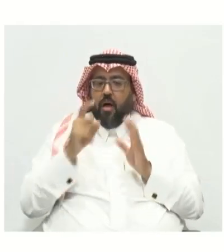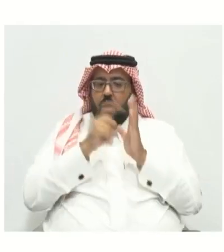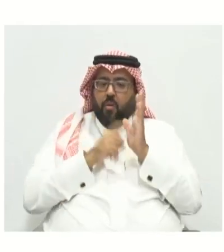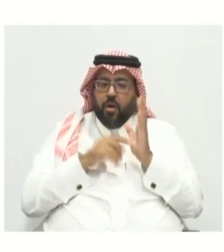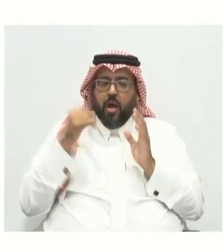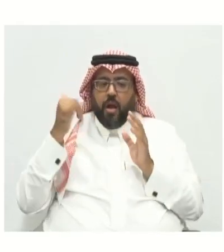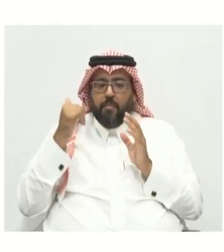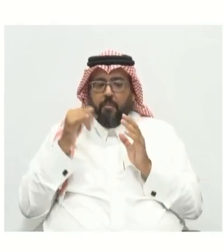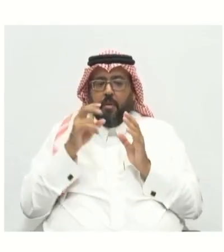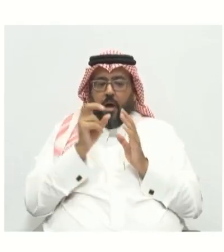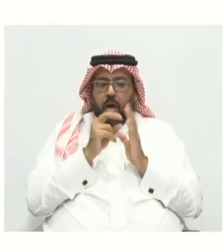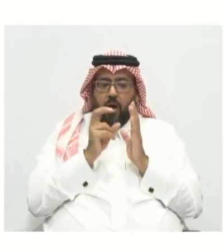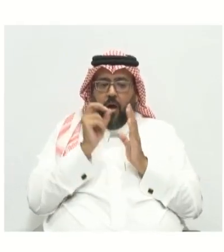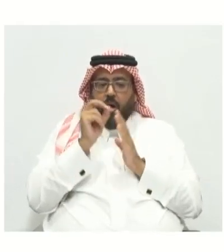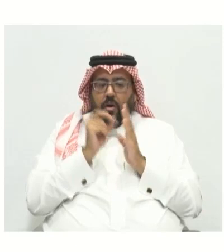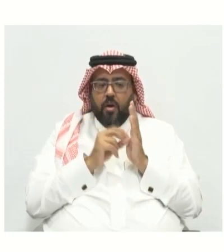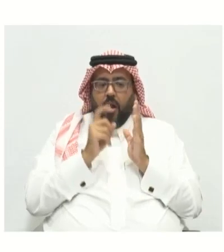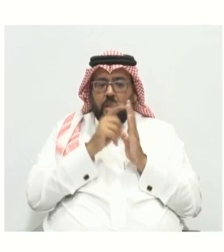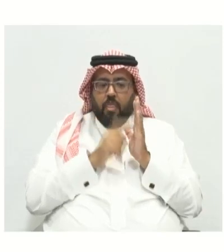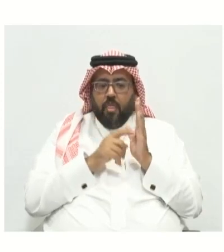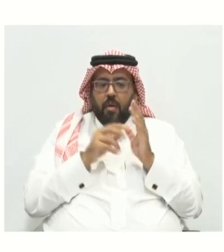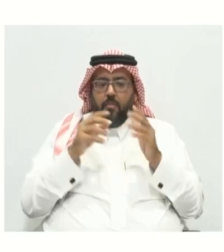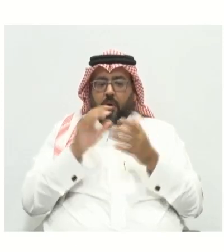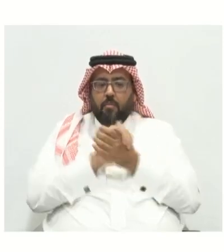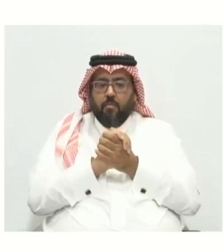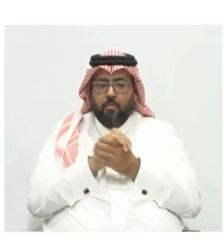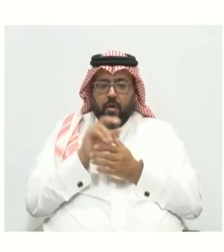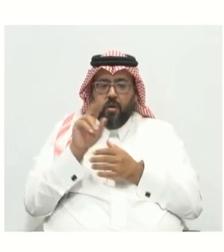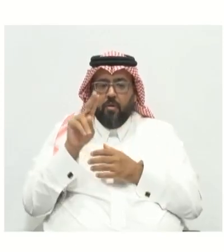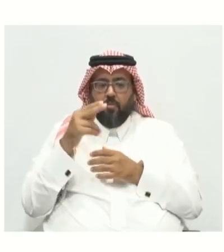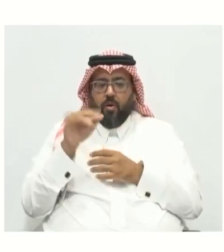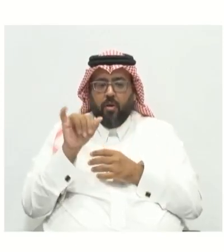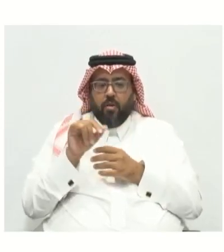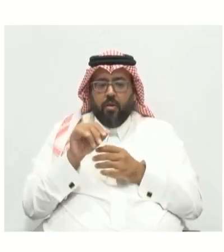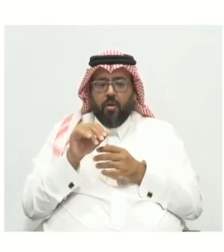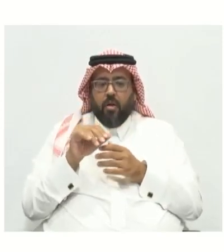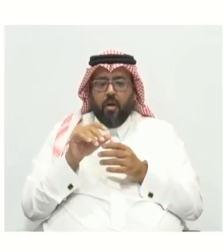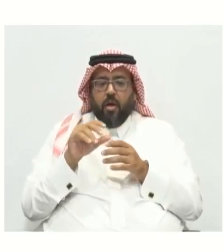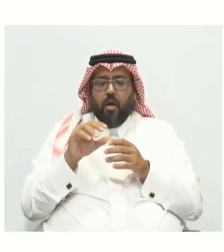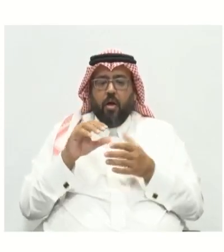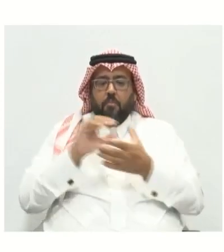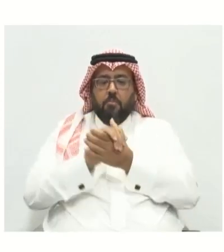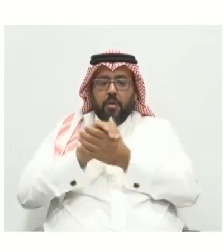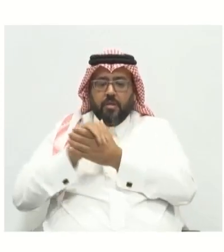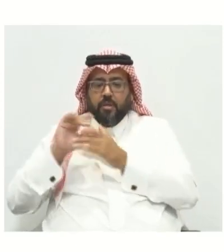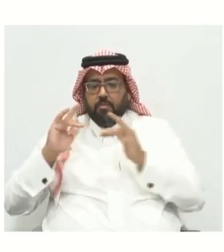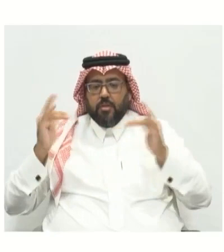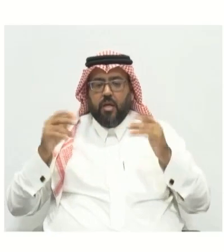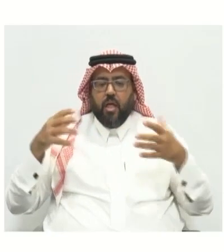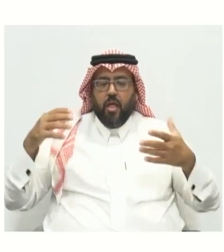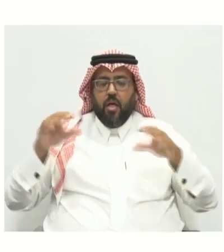العربيه باسم القانون مثل قانون النظام الموحد للتعدين للتعديل لدول مجلس التعاون عام 1435